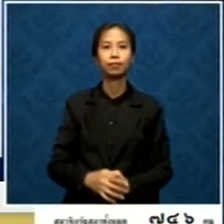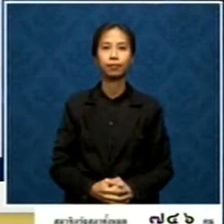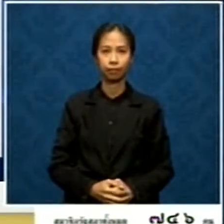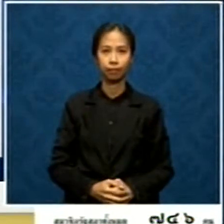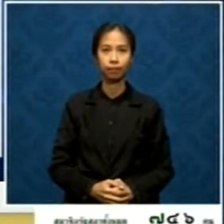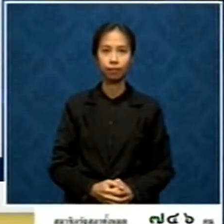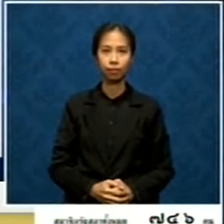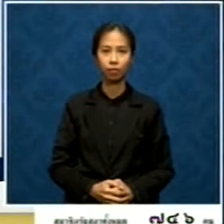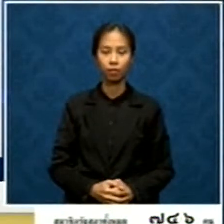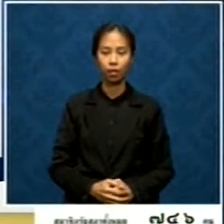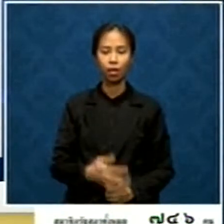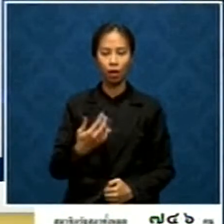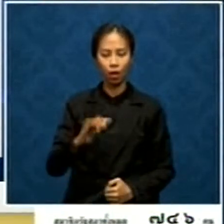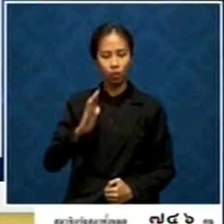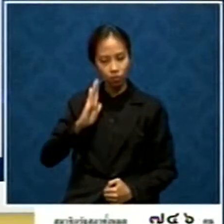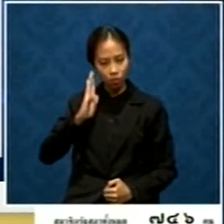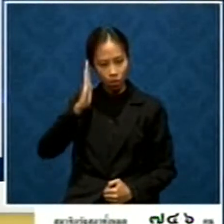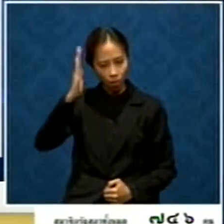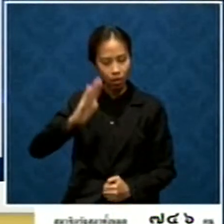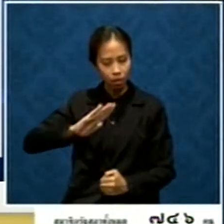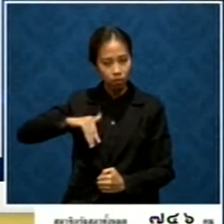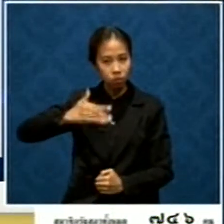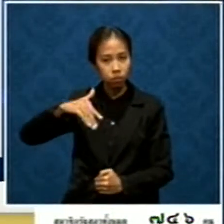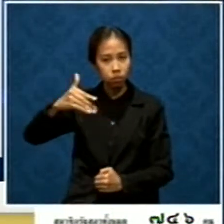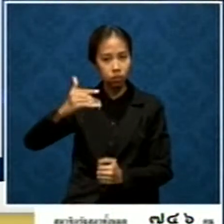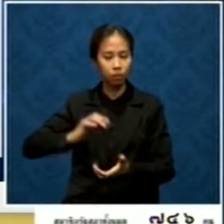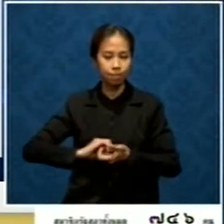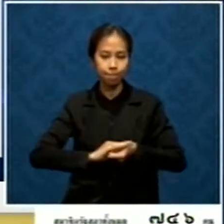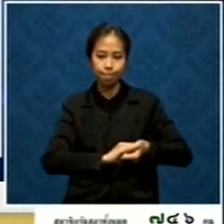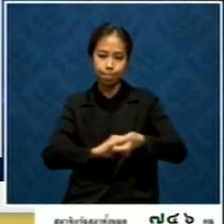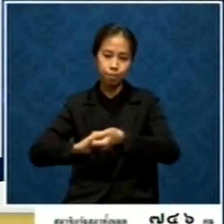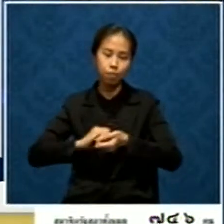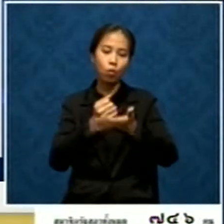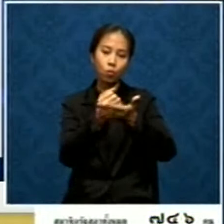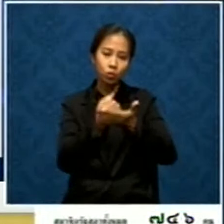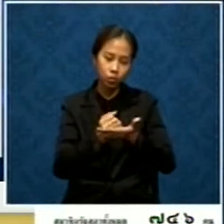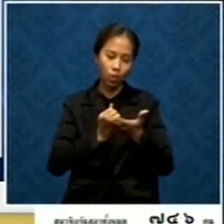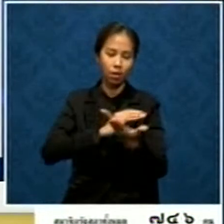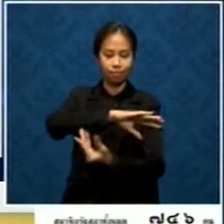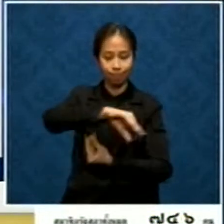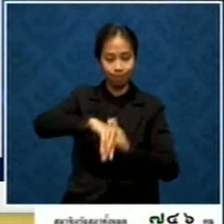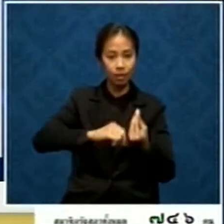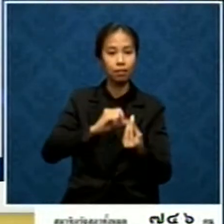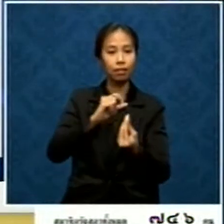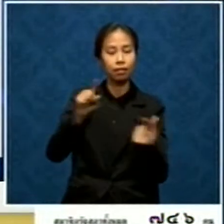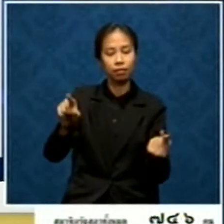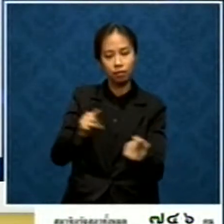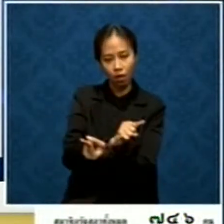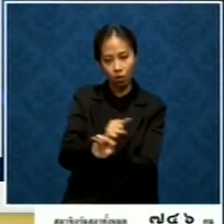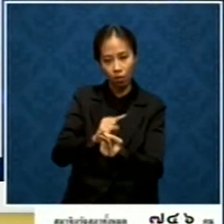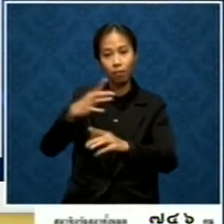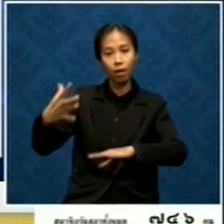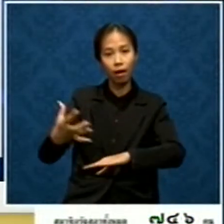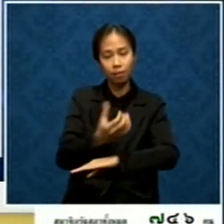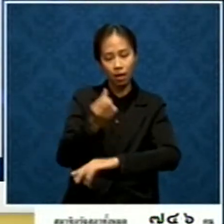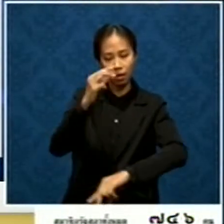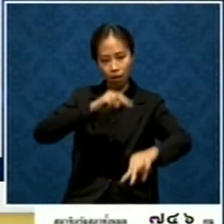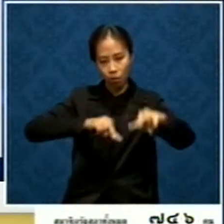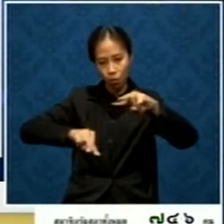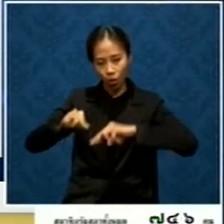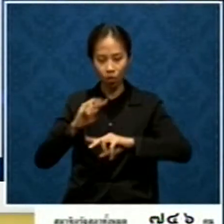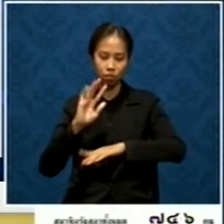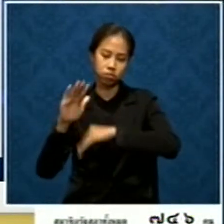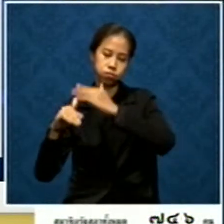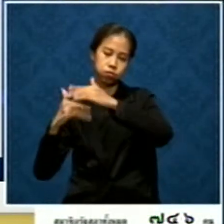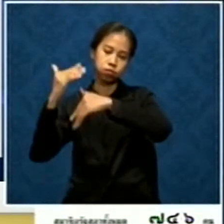ซึ่งจะนำไปสู่ความร่วมมือกันในการพัฒนาเศรษฐกิจสังคมและการเมืองการปกครองของประเ